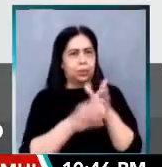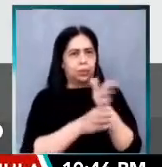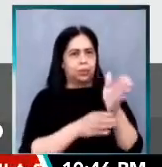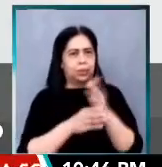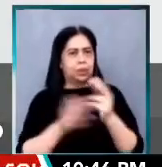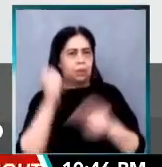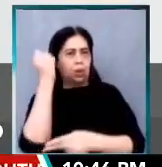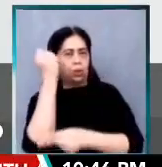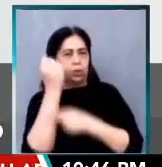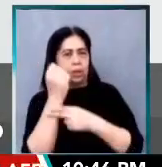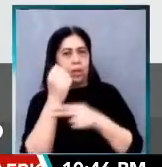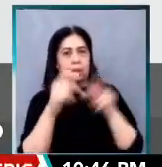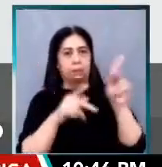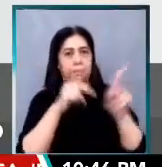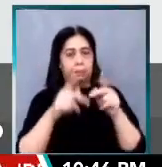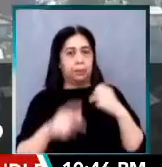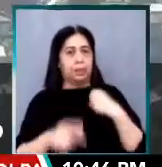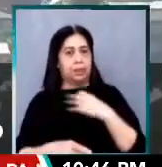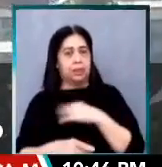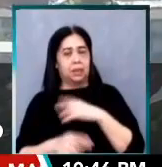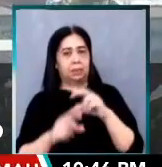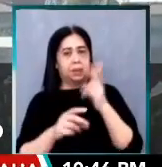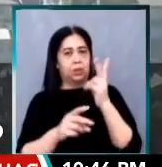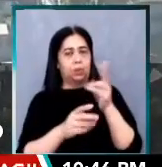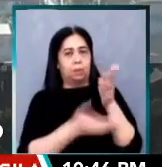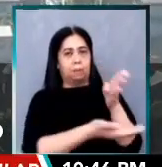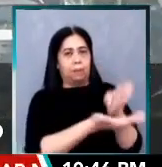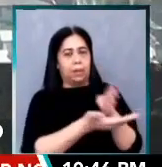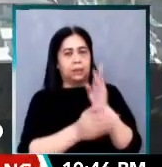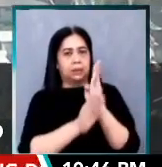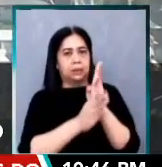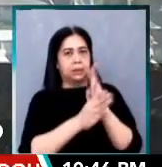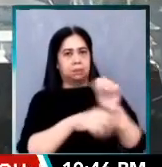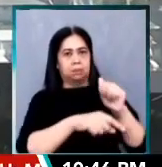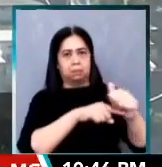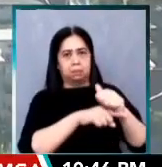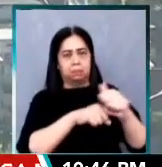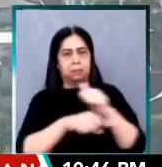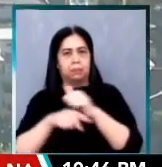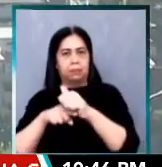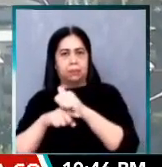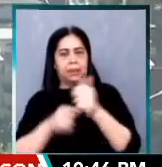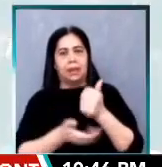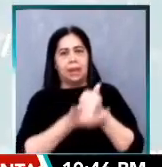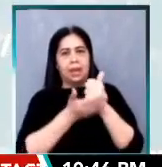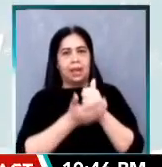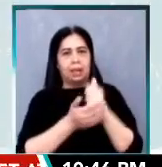ilang tauhan ng 2 bus terminals, sinanay para makatulong sa pagka-triage.